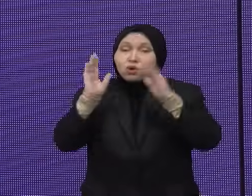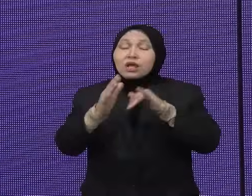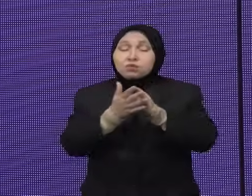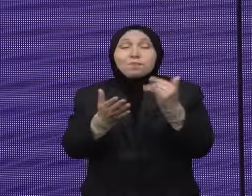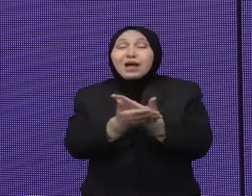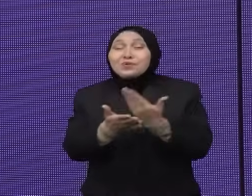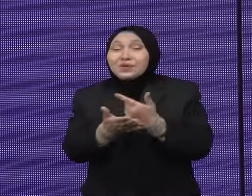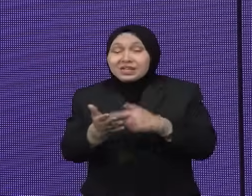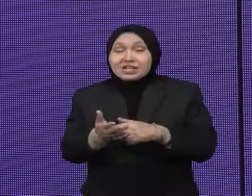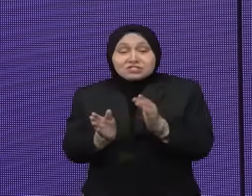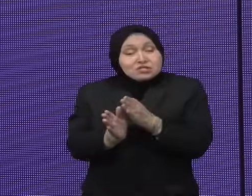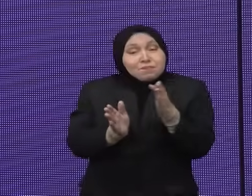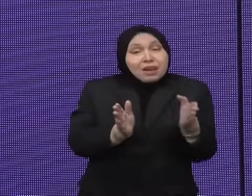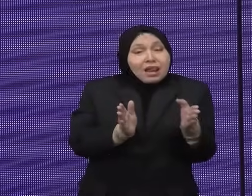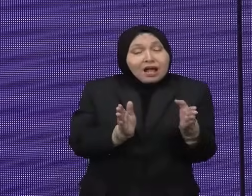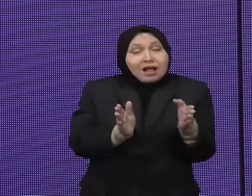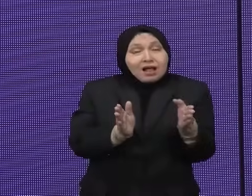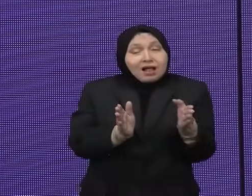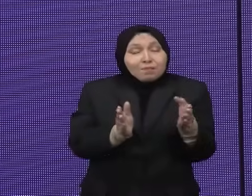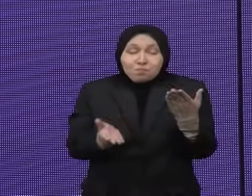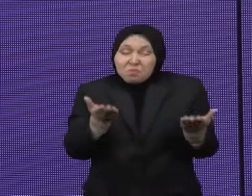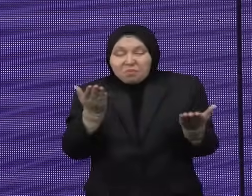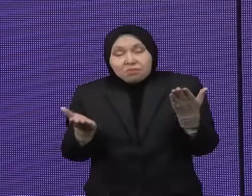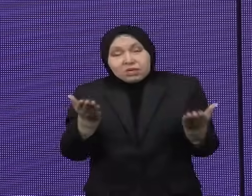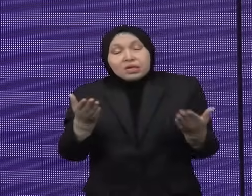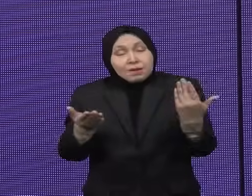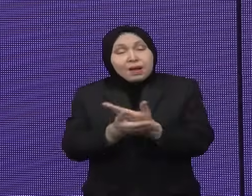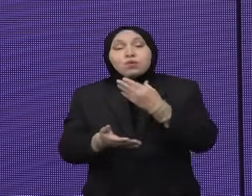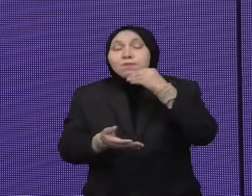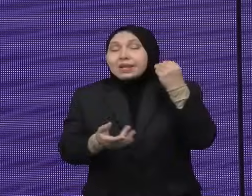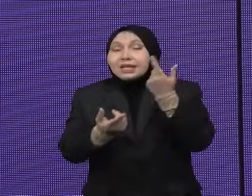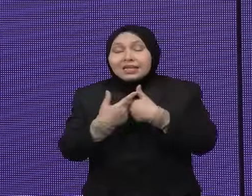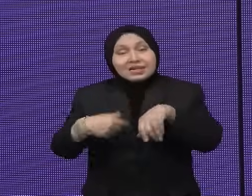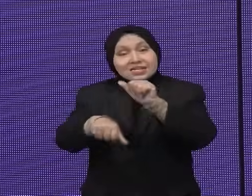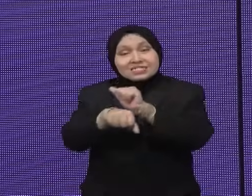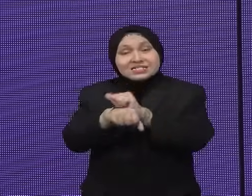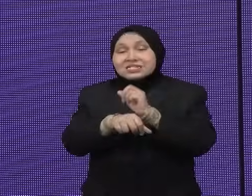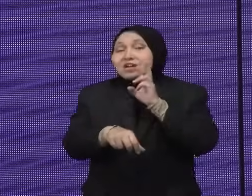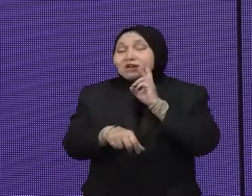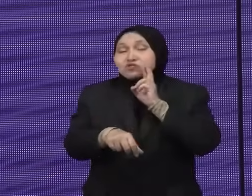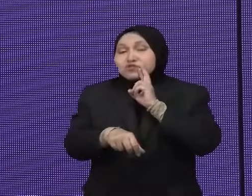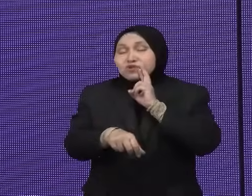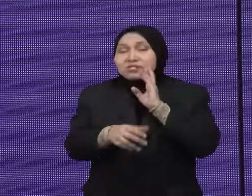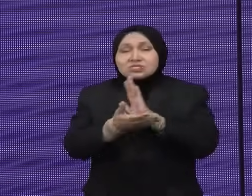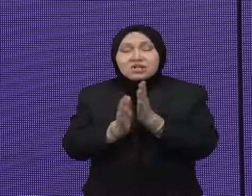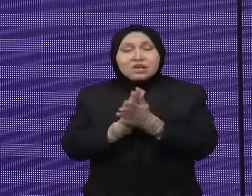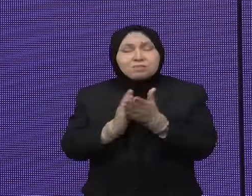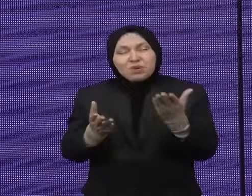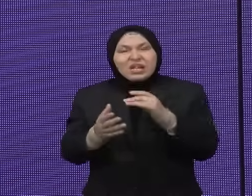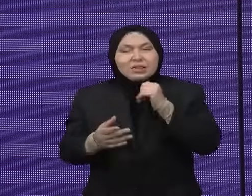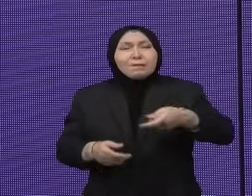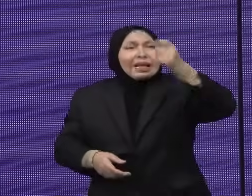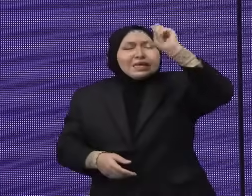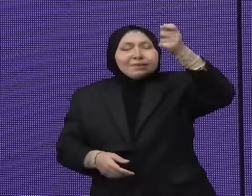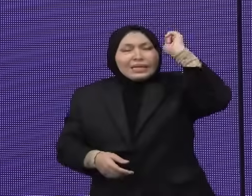ni, sebelah tu mungkin dia bawa balik daripada kerja kat restoran kot kan, jadi mungkin tak sempat nak